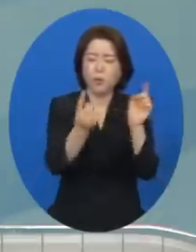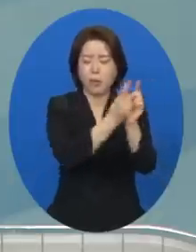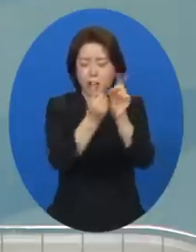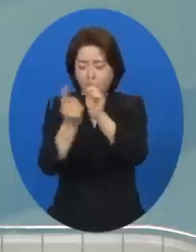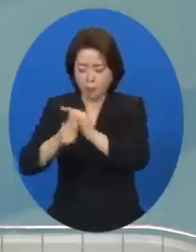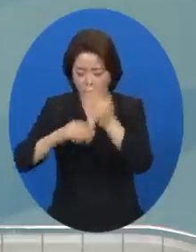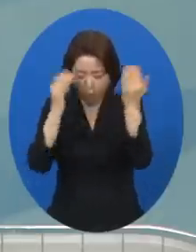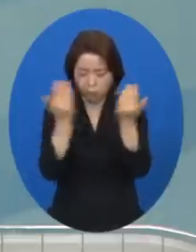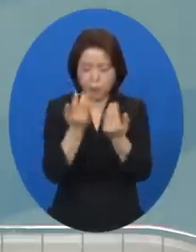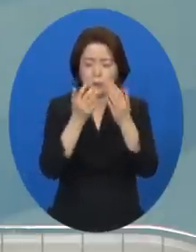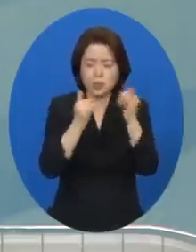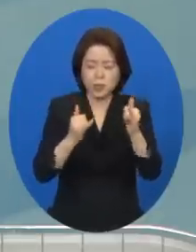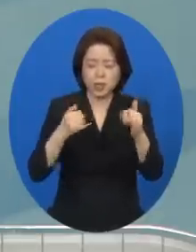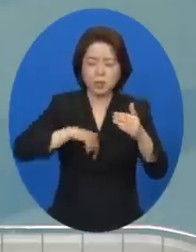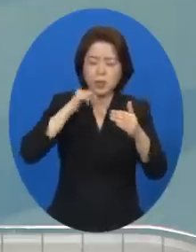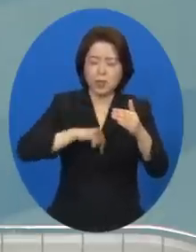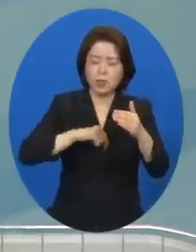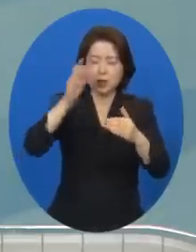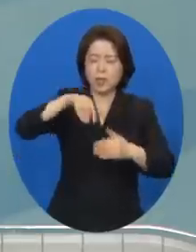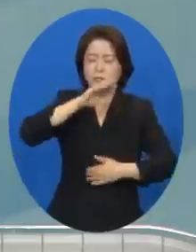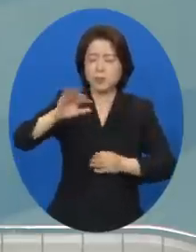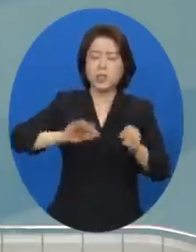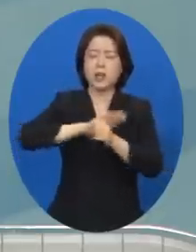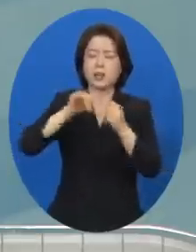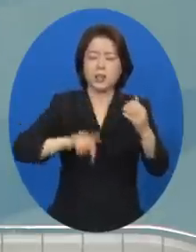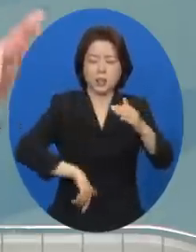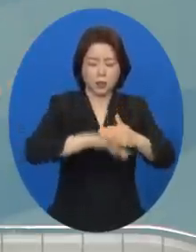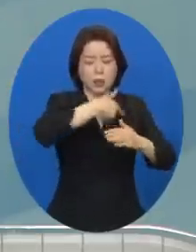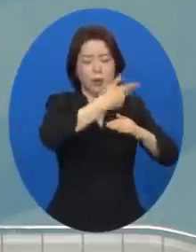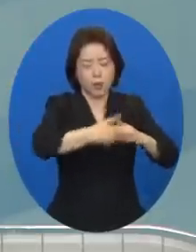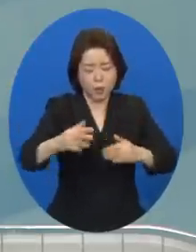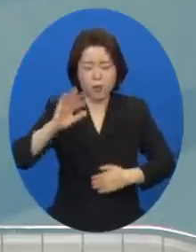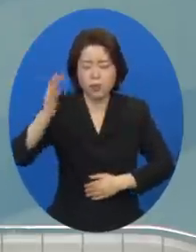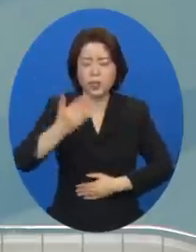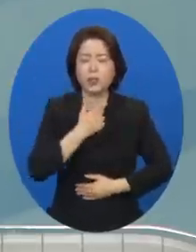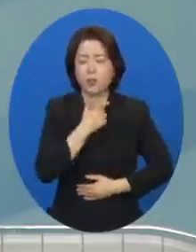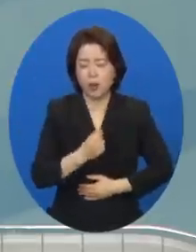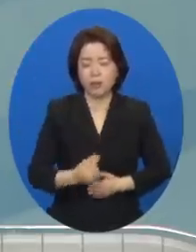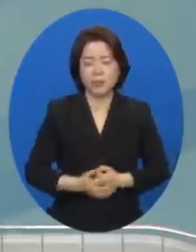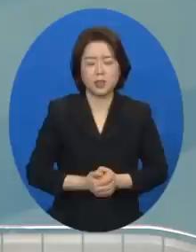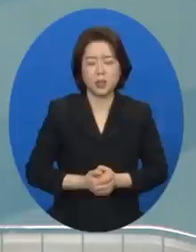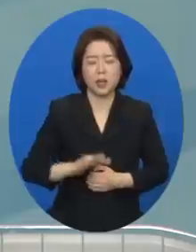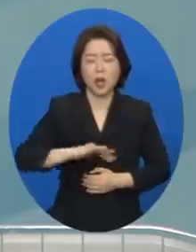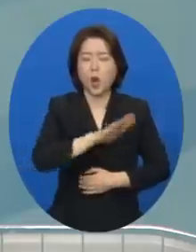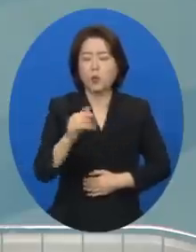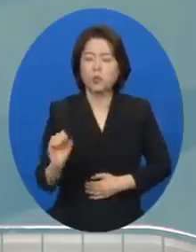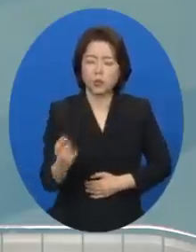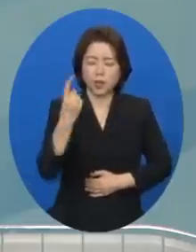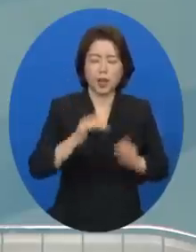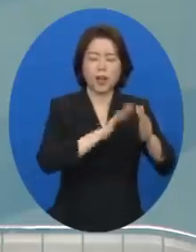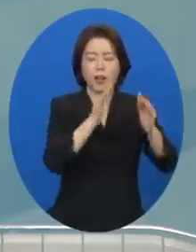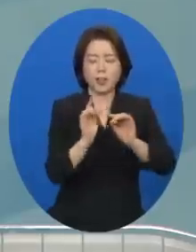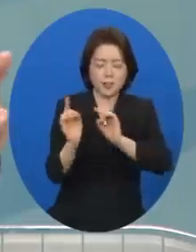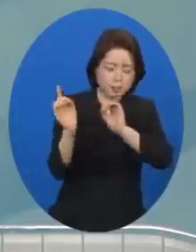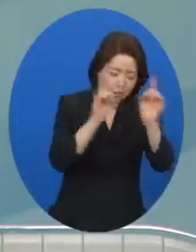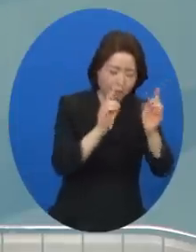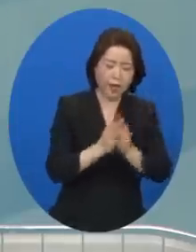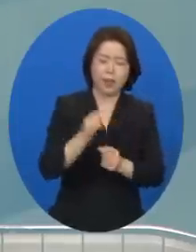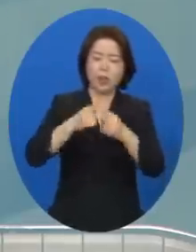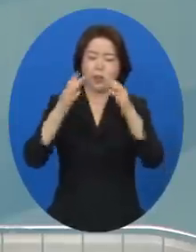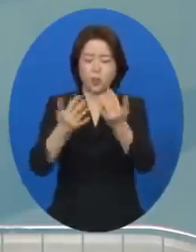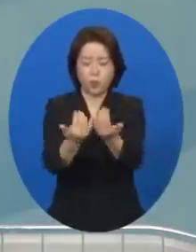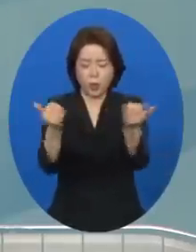사람에게 우리 속에서 십자가의 사랑이 흘러 넘치게 되기를 원합니다 우리로 인하여 가정의 살고 교회